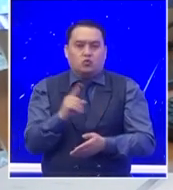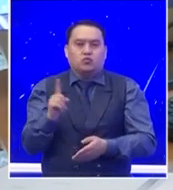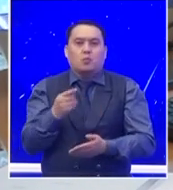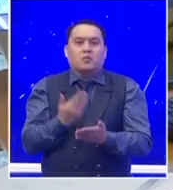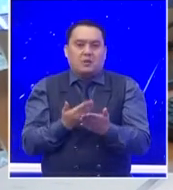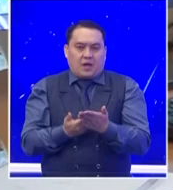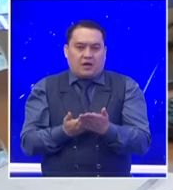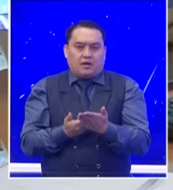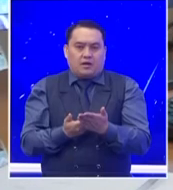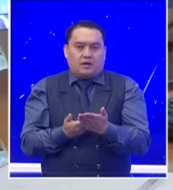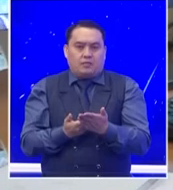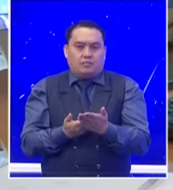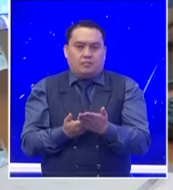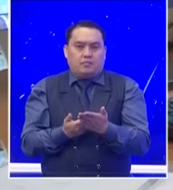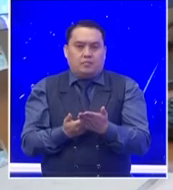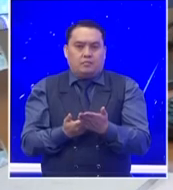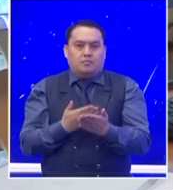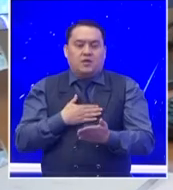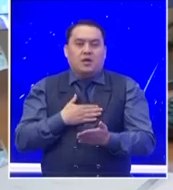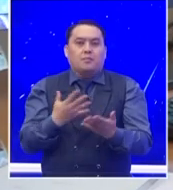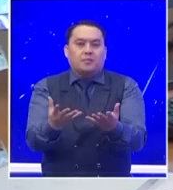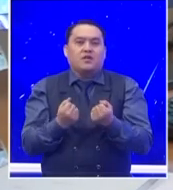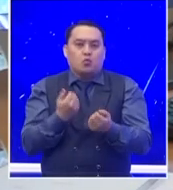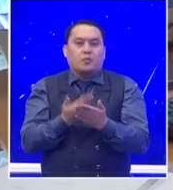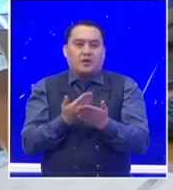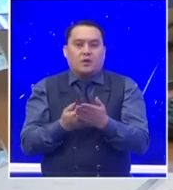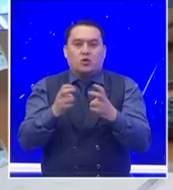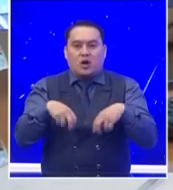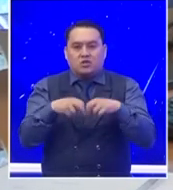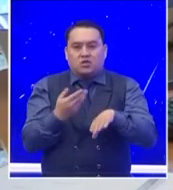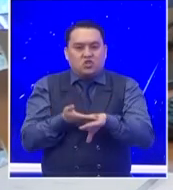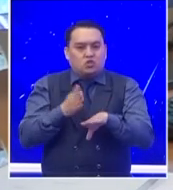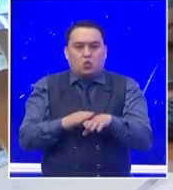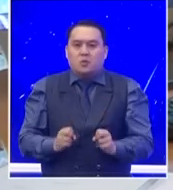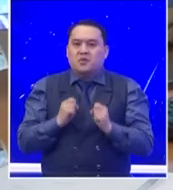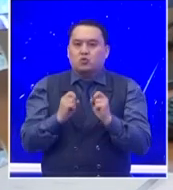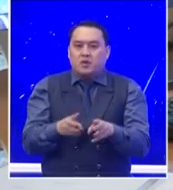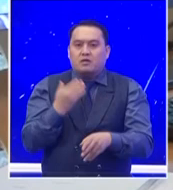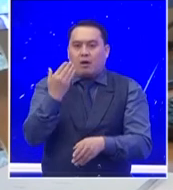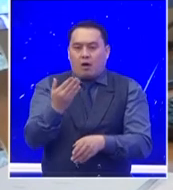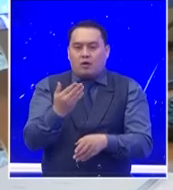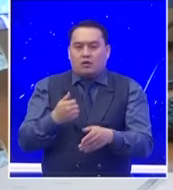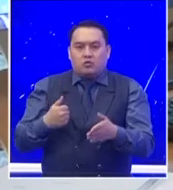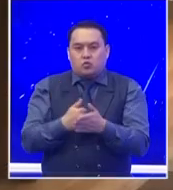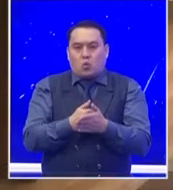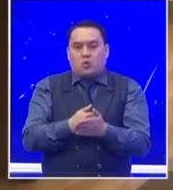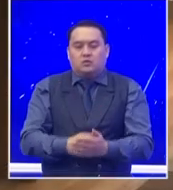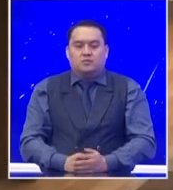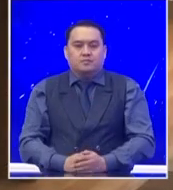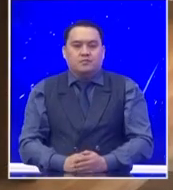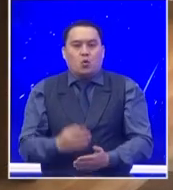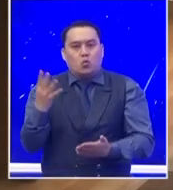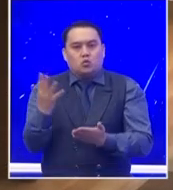пример. Мне иногда даже, вот я беру с нее пример. Расследуют тяжелые, тяжкие преступления и доводят их до конца.